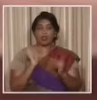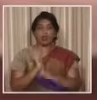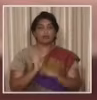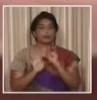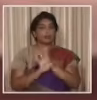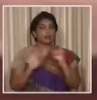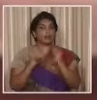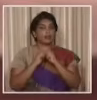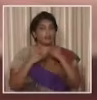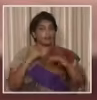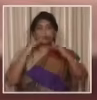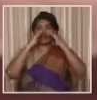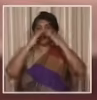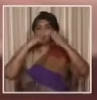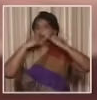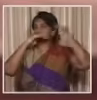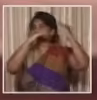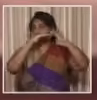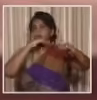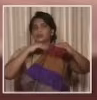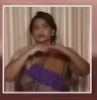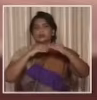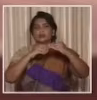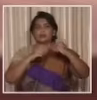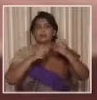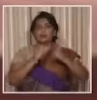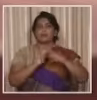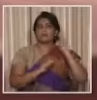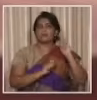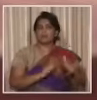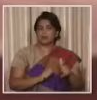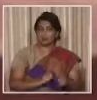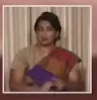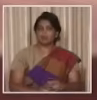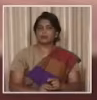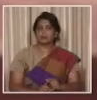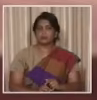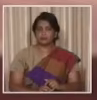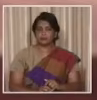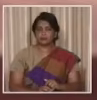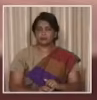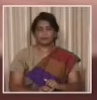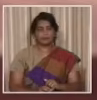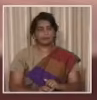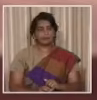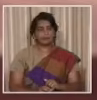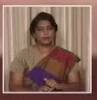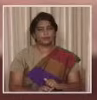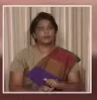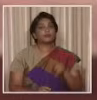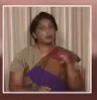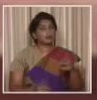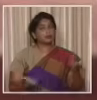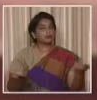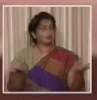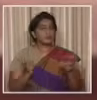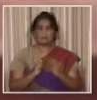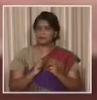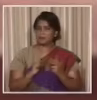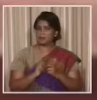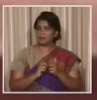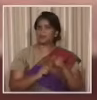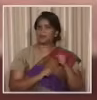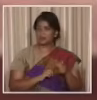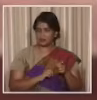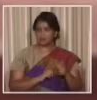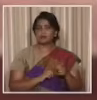වැඩක් කරලා සැටලිම කොන්ක්‍රීට් එක දාලා සැටලිම ගලවන්නත් කලින් ගෙවීම් කරනවා. ගරු කතානායකතුමනි මේක තමයි ඇති වෙලා තියෙන ප්‍රශ්නය. මේකට